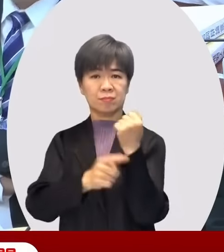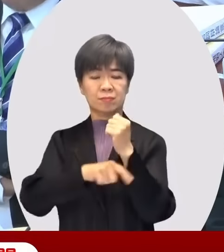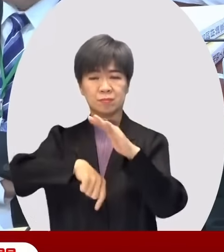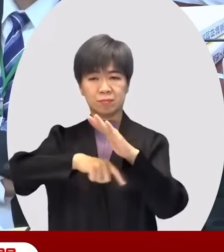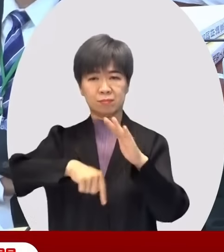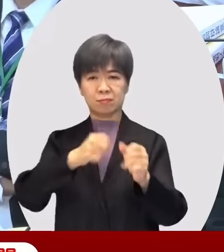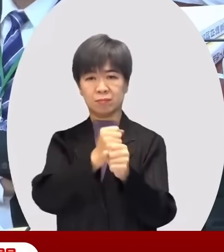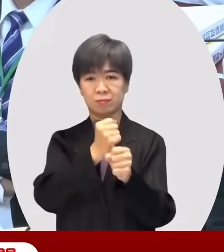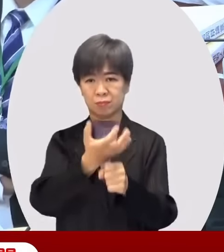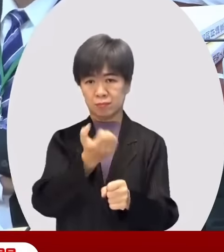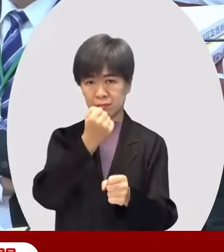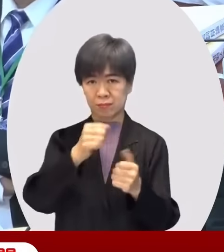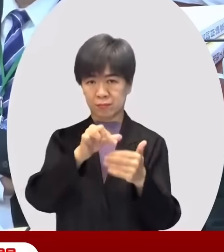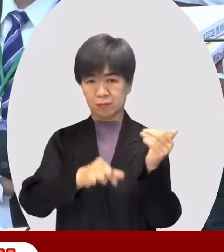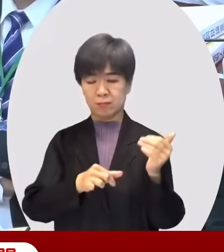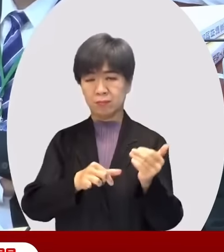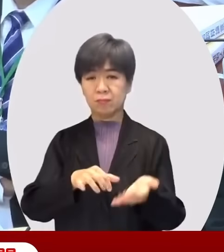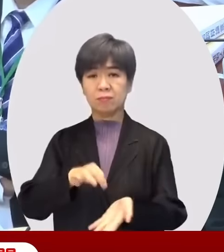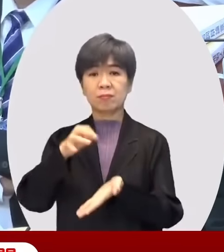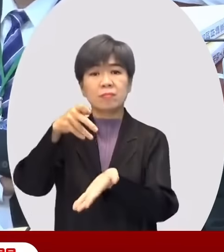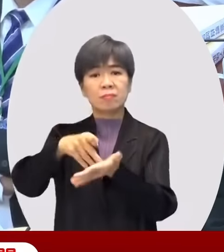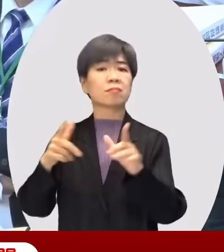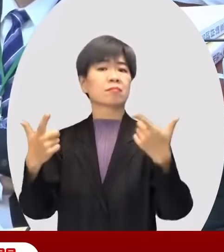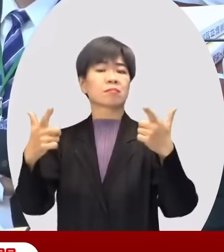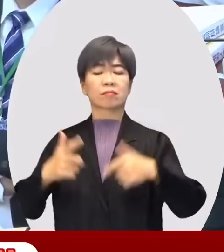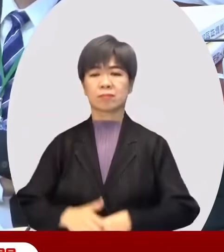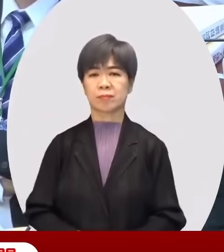权行使法来行使他的提名权。